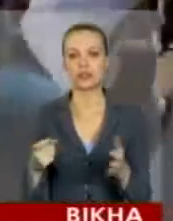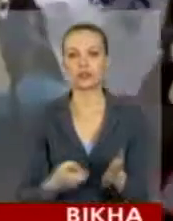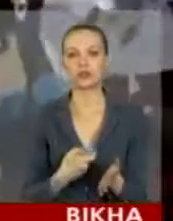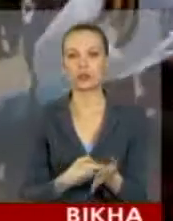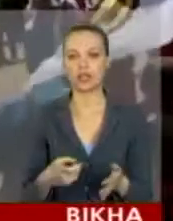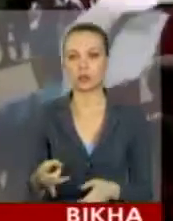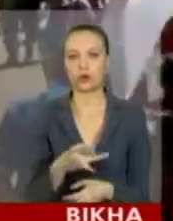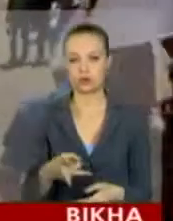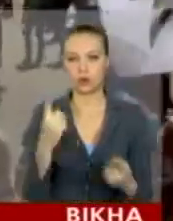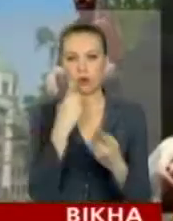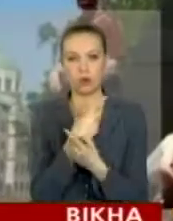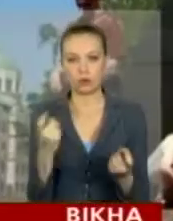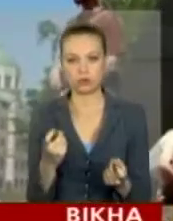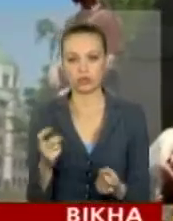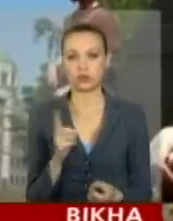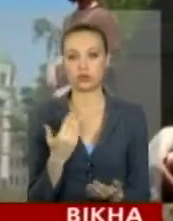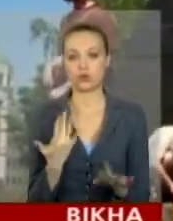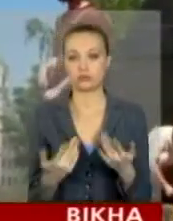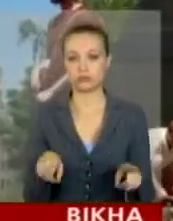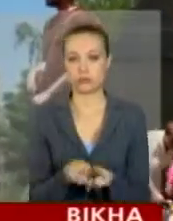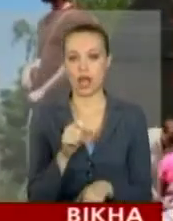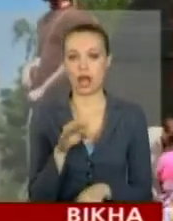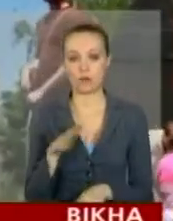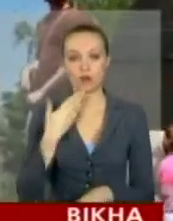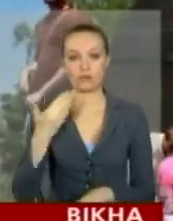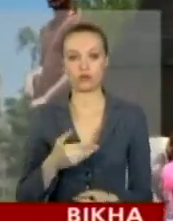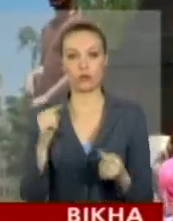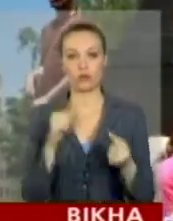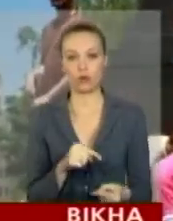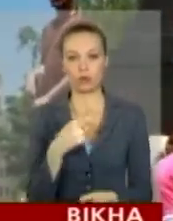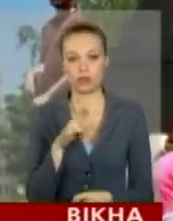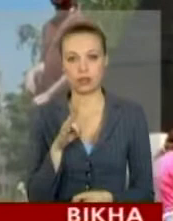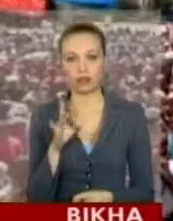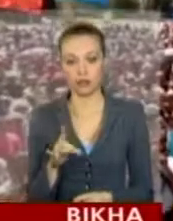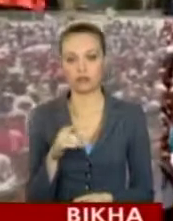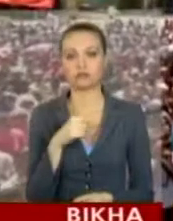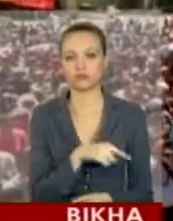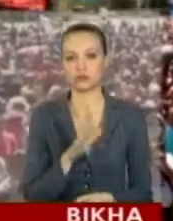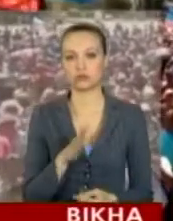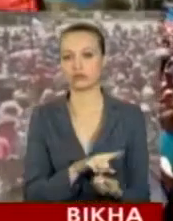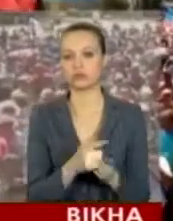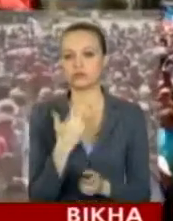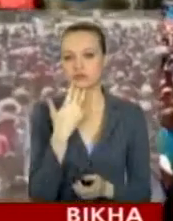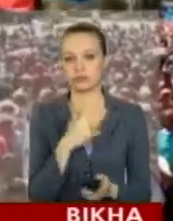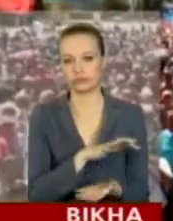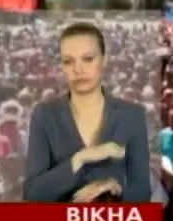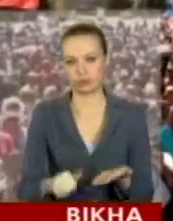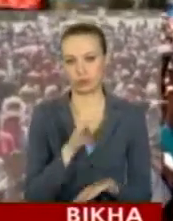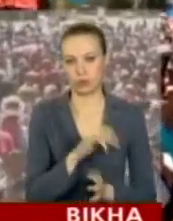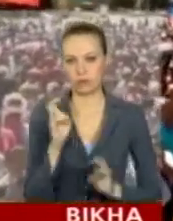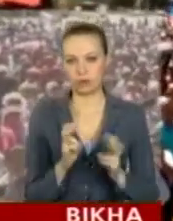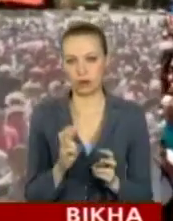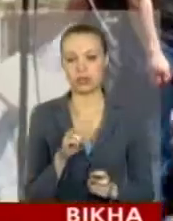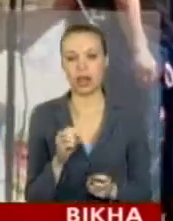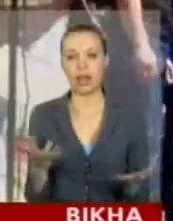Народної Республіки оголосили, оскільки Ахметов виступив проти ДНР, вони націоналізують його підприємства.